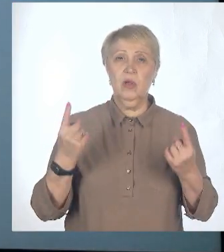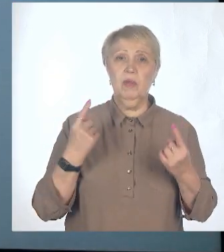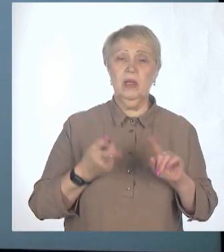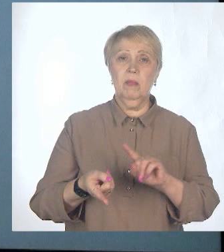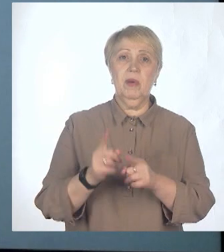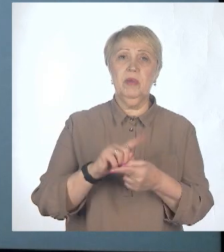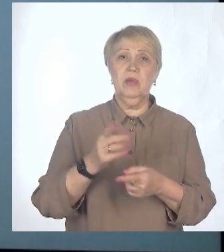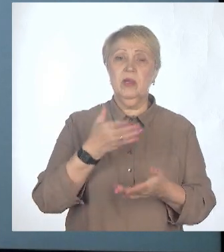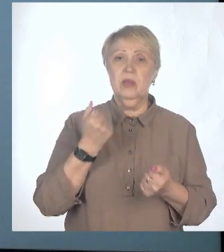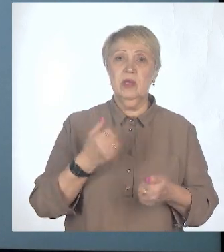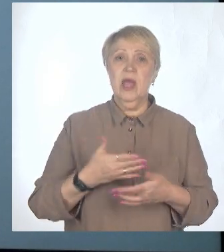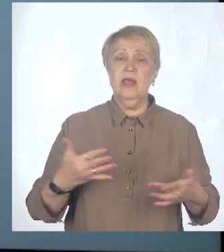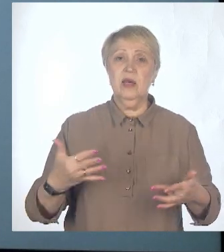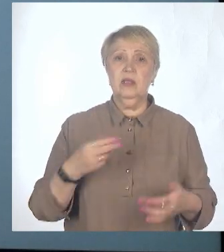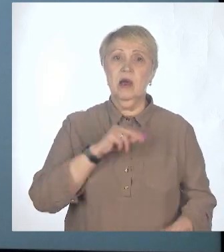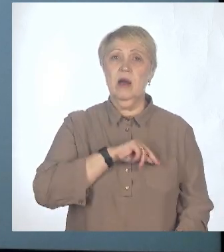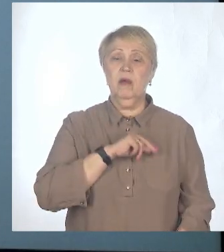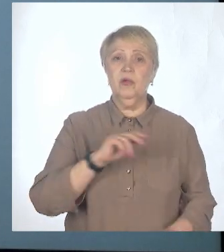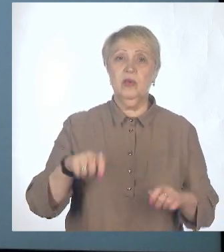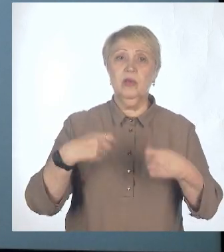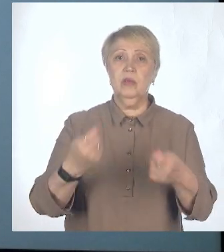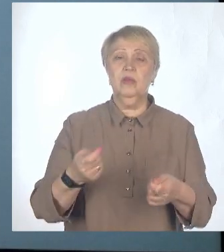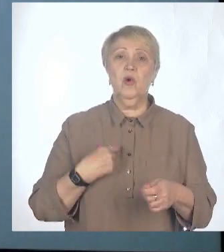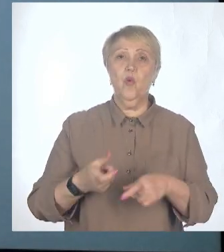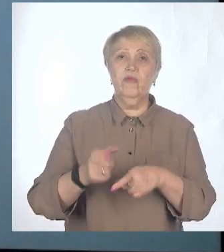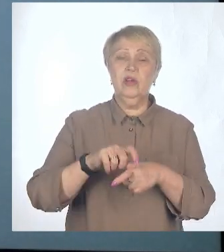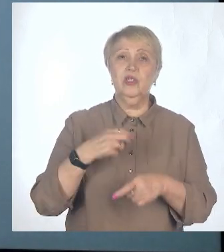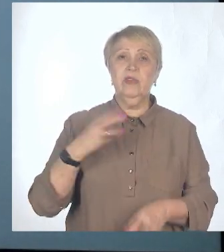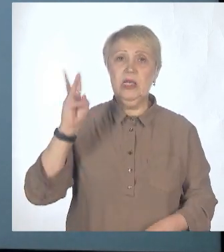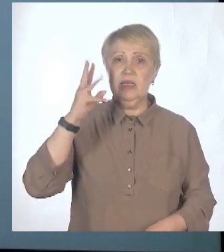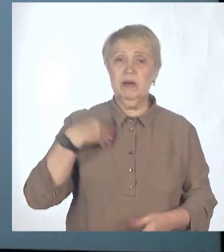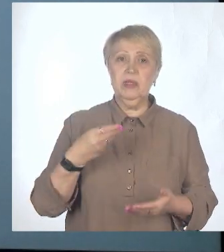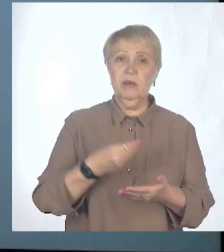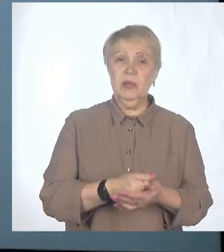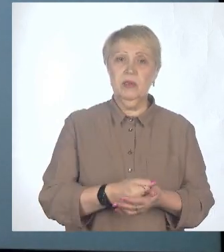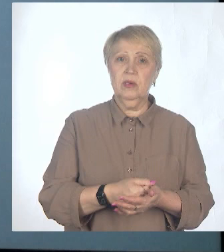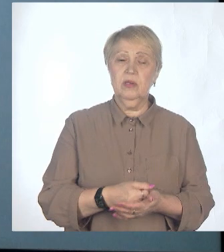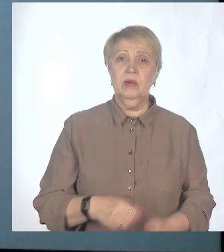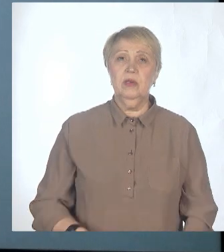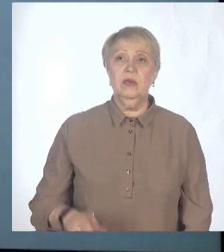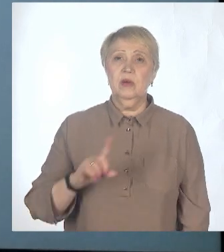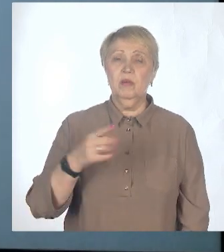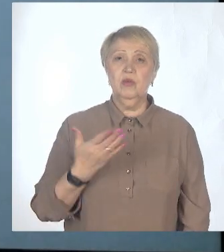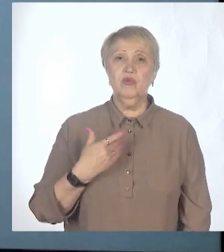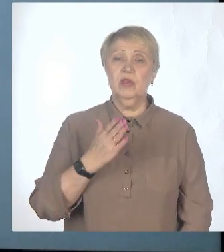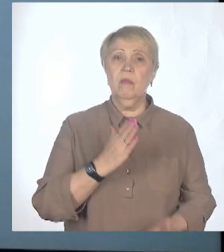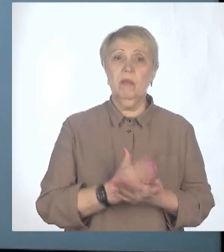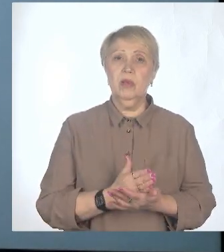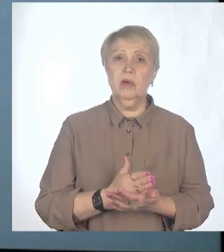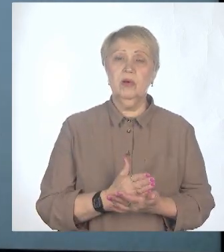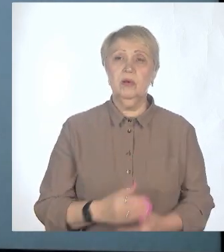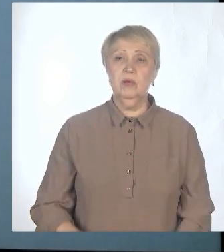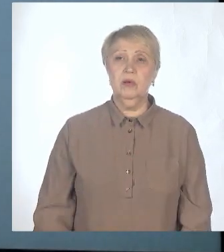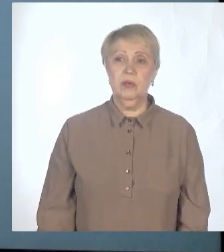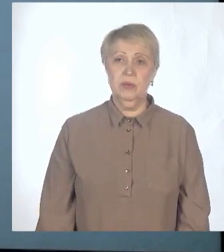Некоторые работодатели даже увеличили заработные платы в силу того, что, грубо говоря, дырка образовалась внезапно, и нужно закрывать